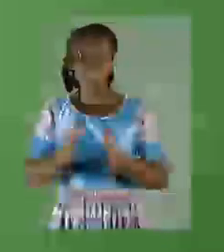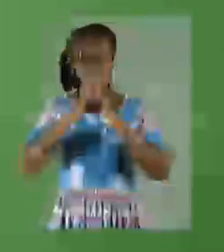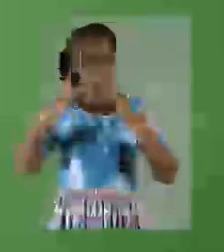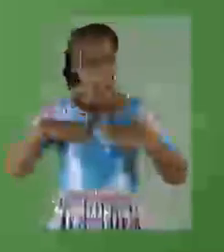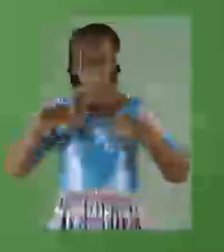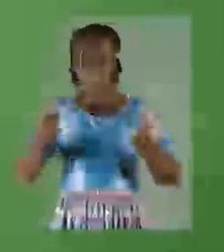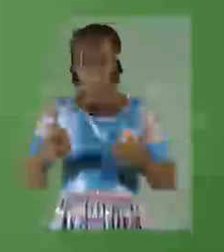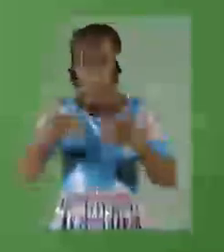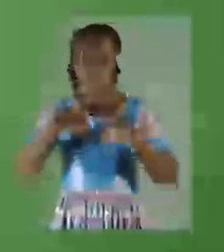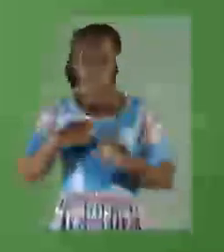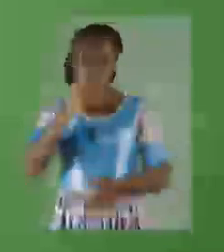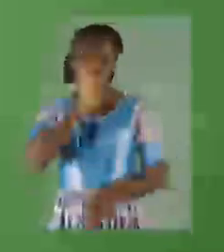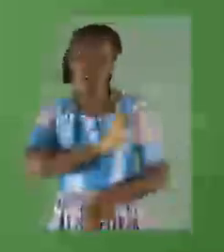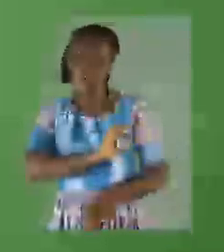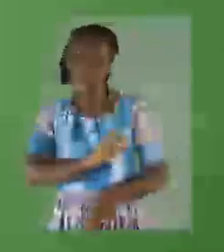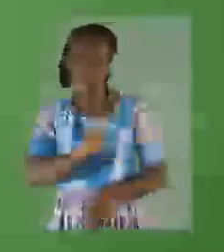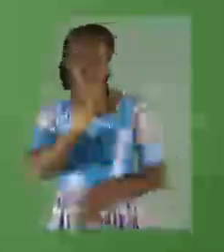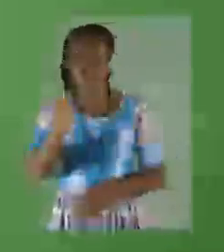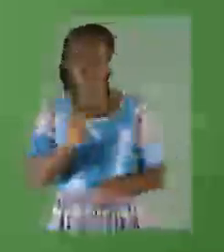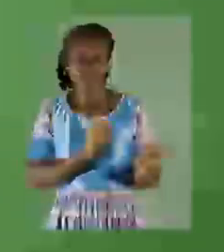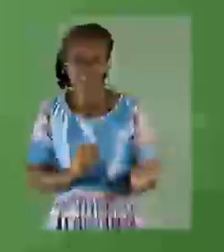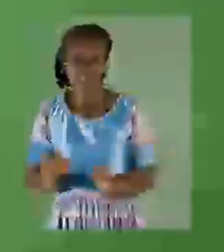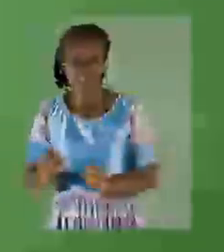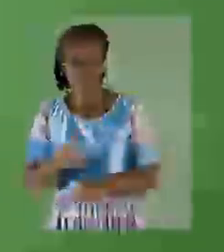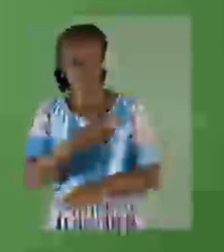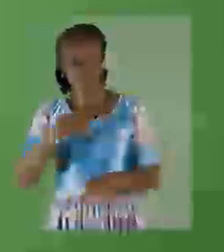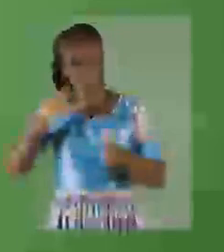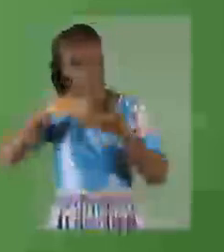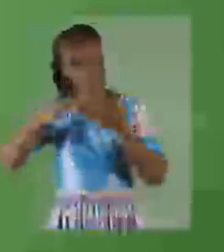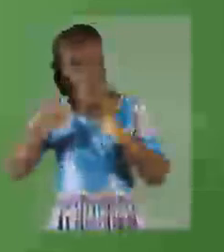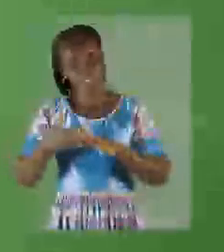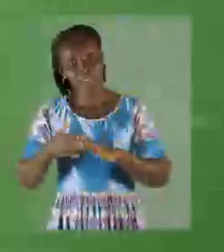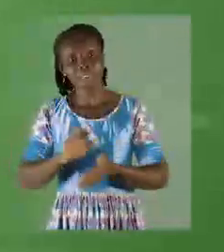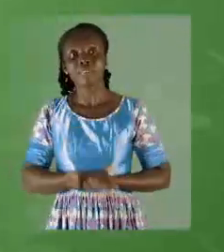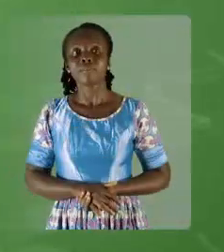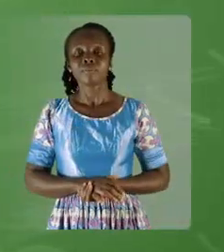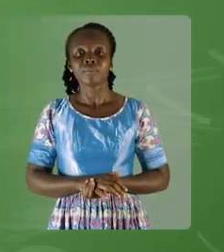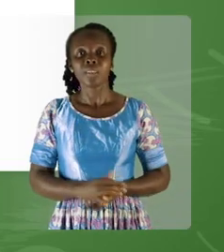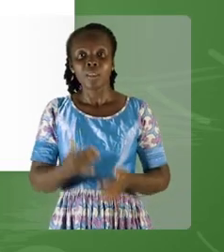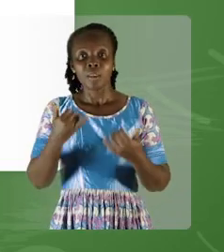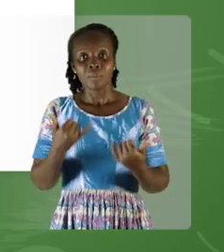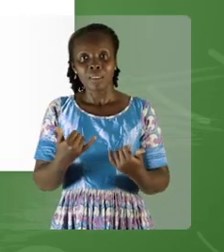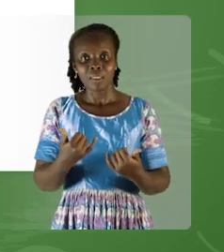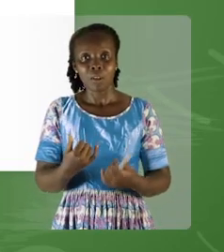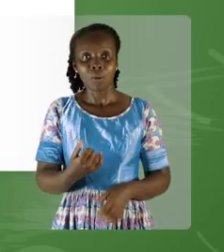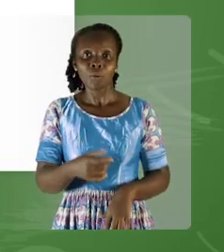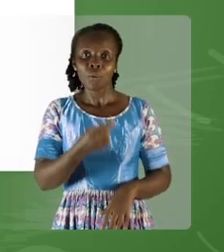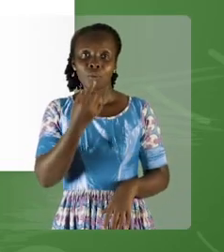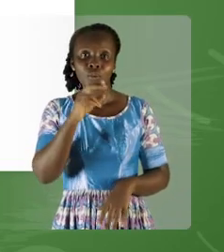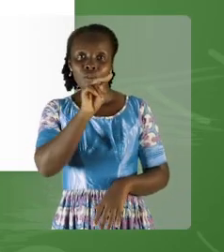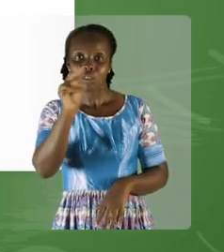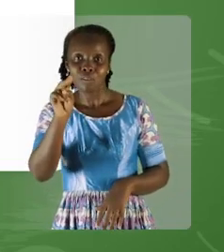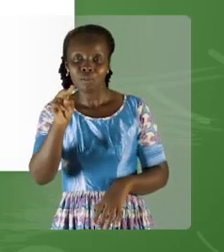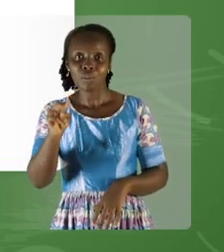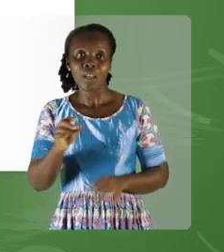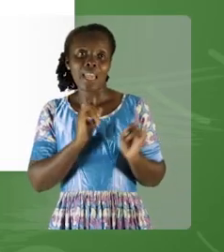santé a des avantages sur le plan individuel et communautaire. Sur le plan